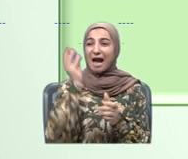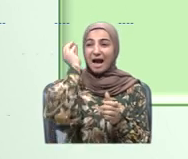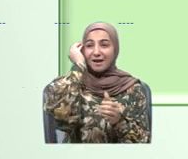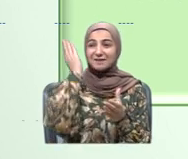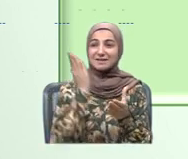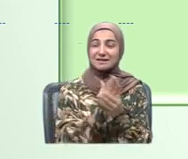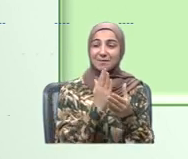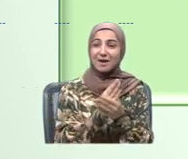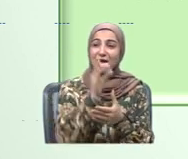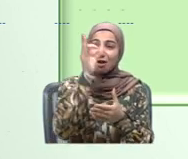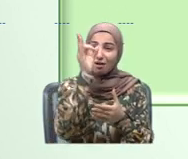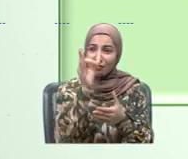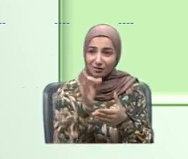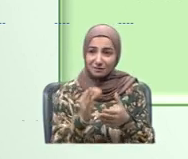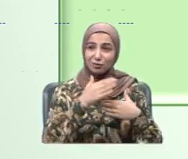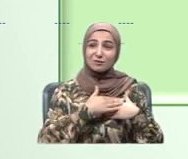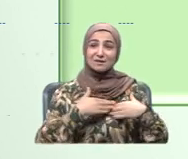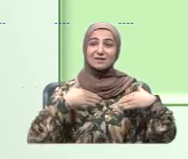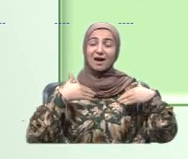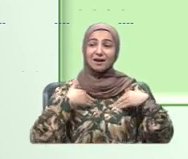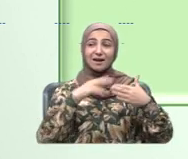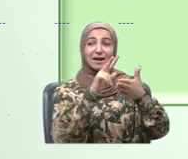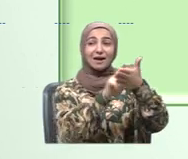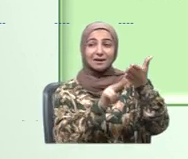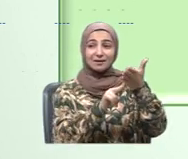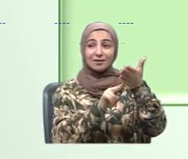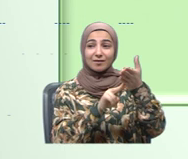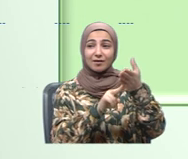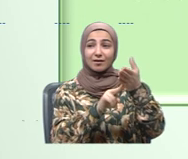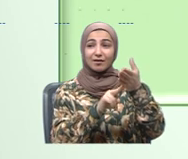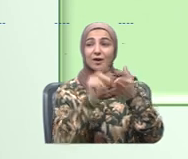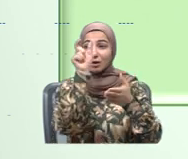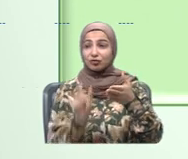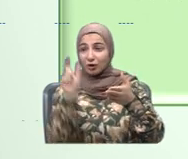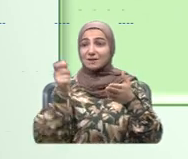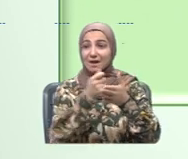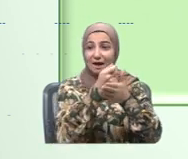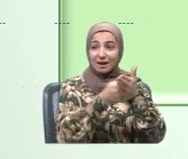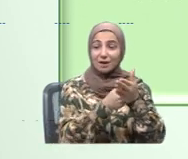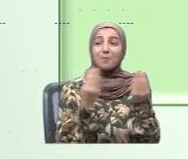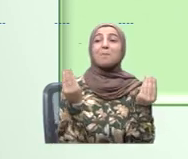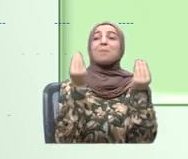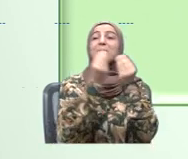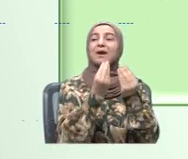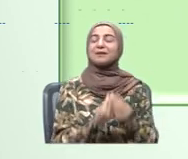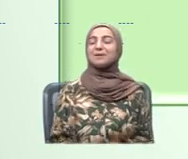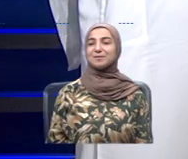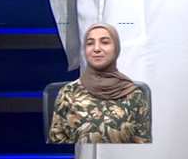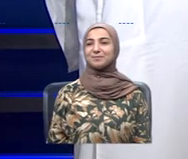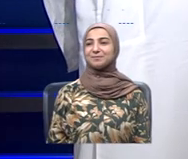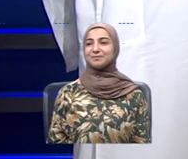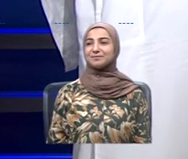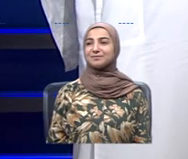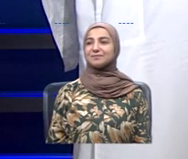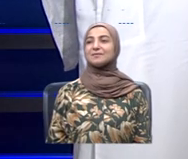يجب توفير الحرية للكتاب والأدباء من أجل أن يتمكنوا من بث هذه السعادة. إذن